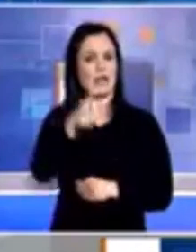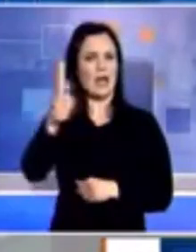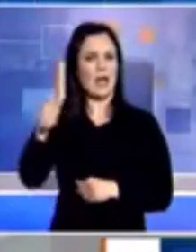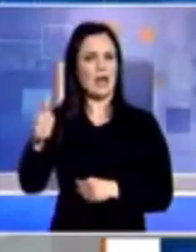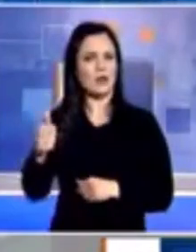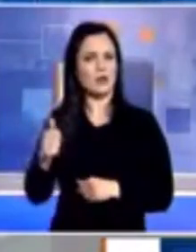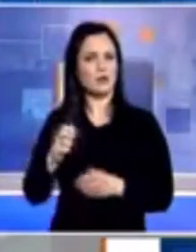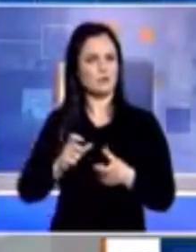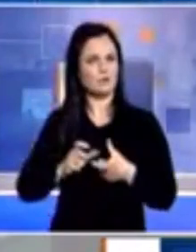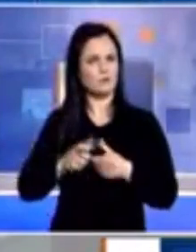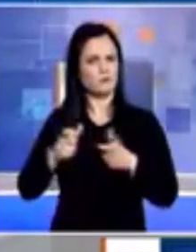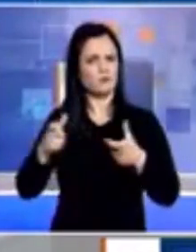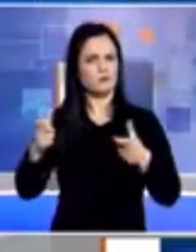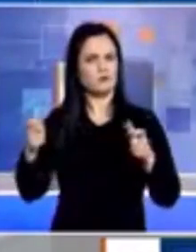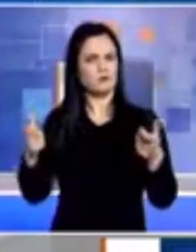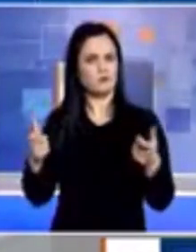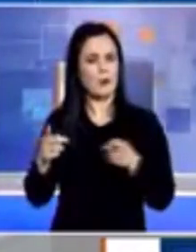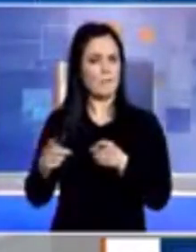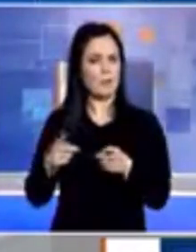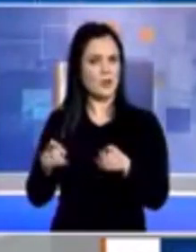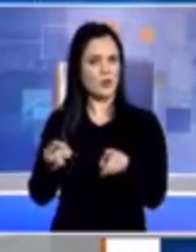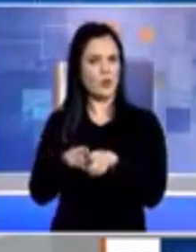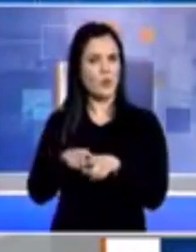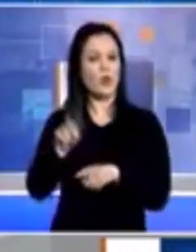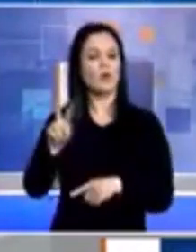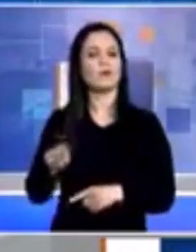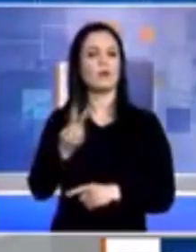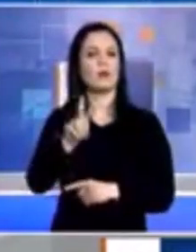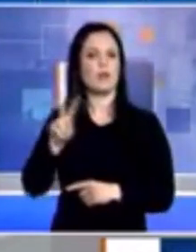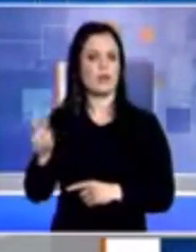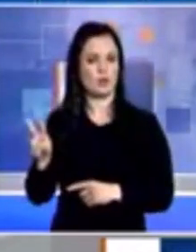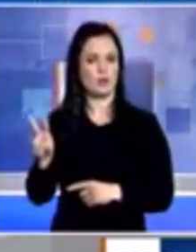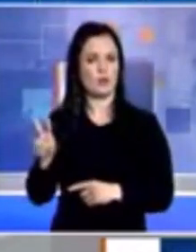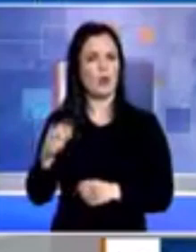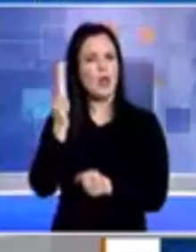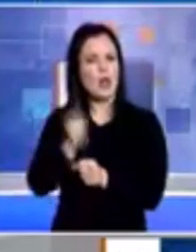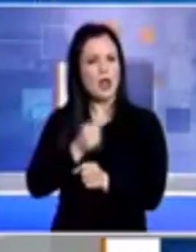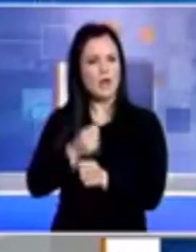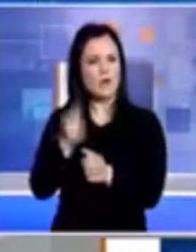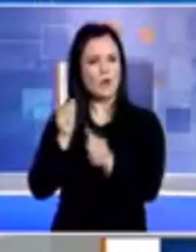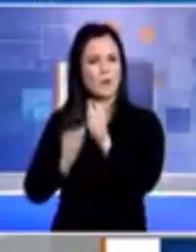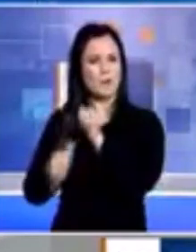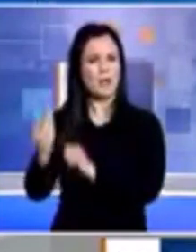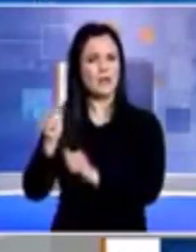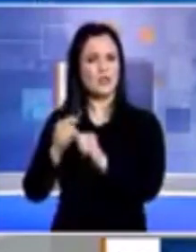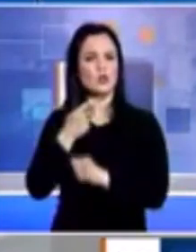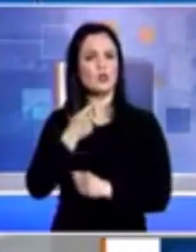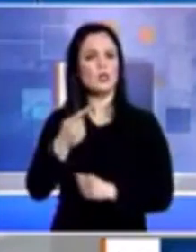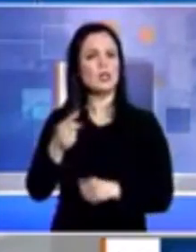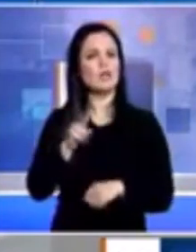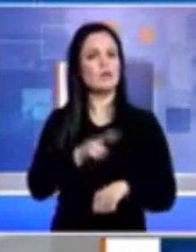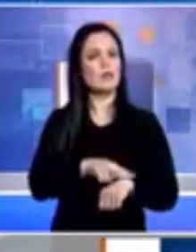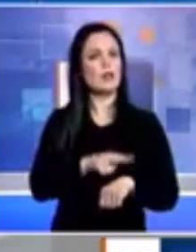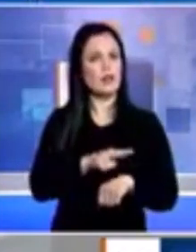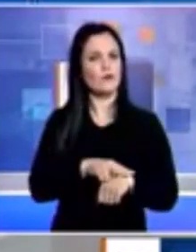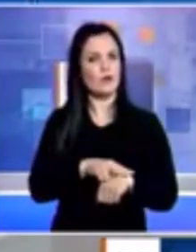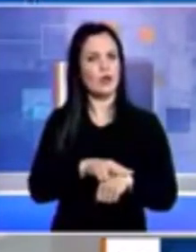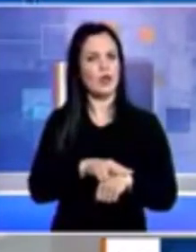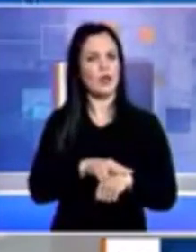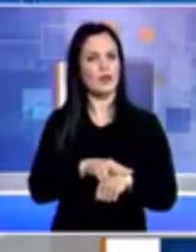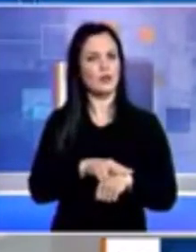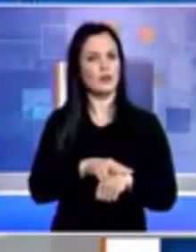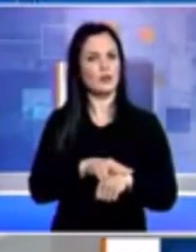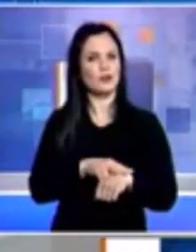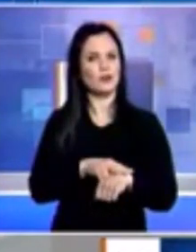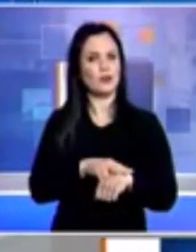lieve incremento rispetto allo stesso periodo del 2022 un lavoro di prevenzione ha commentato il prefetto che trova giovamento